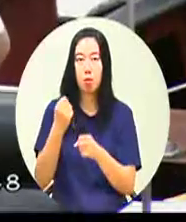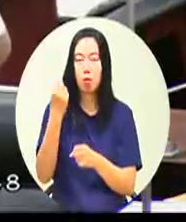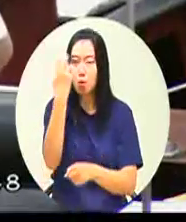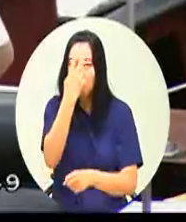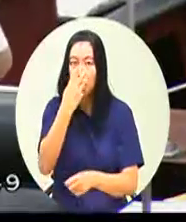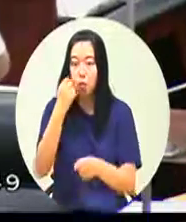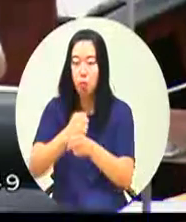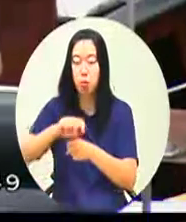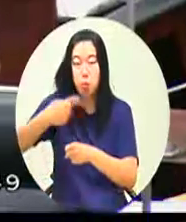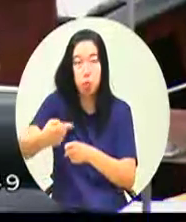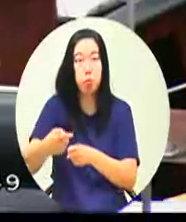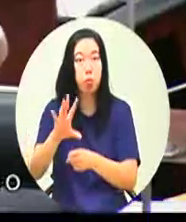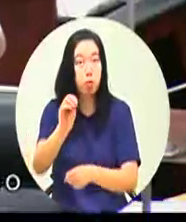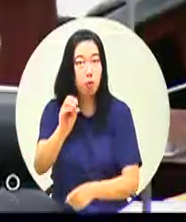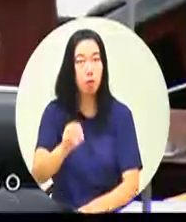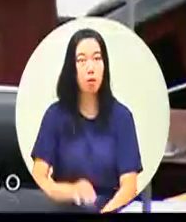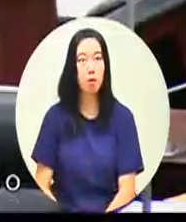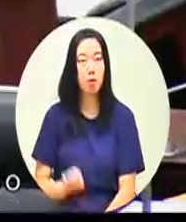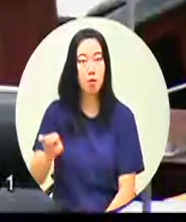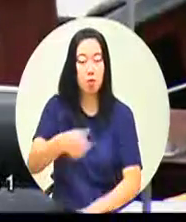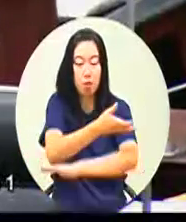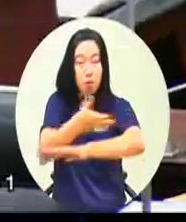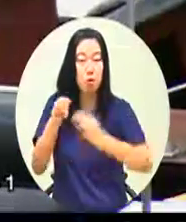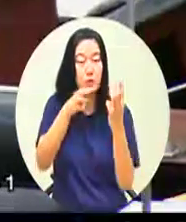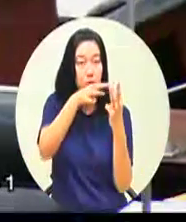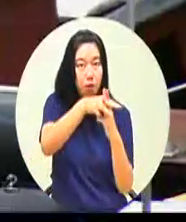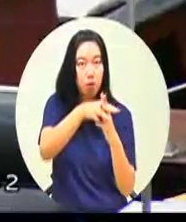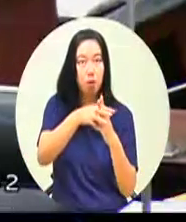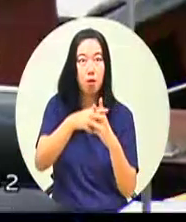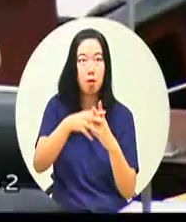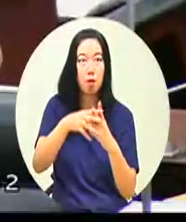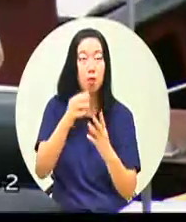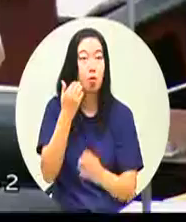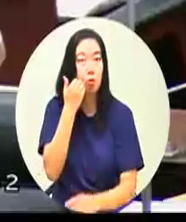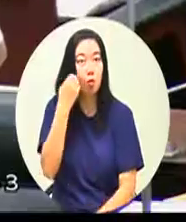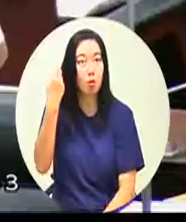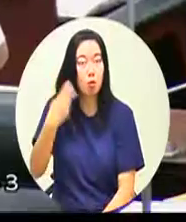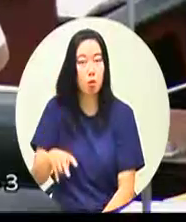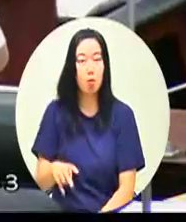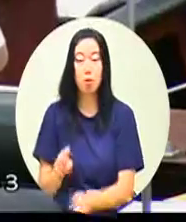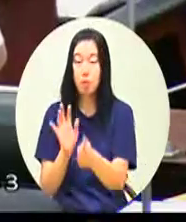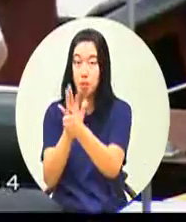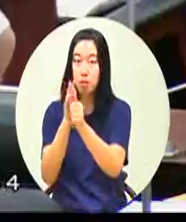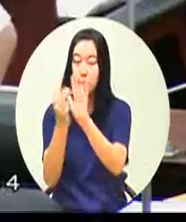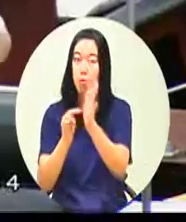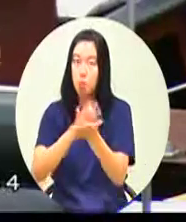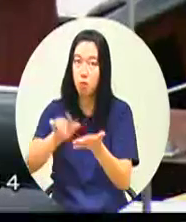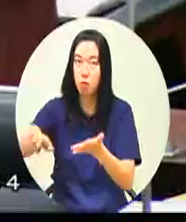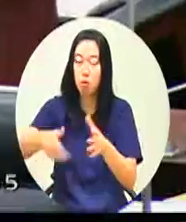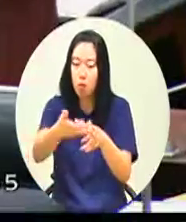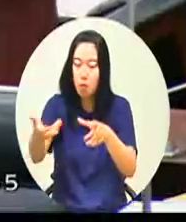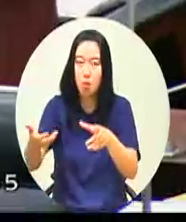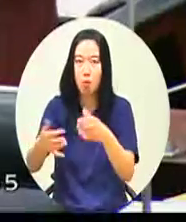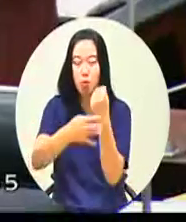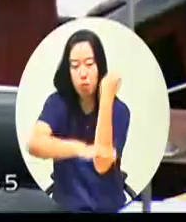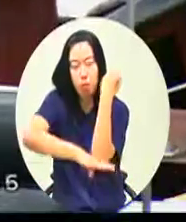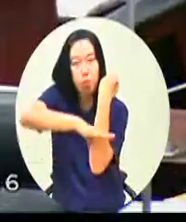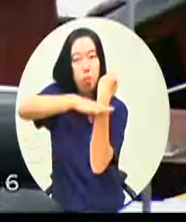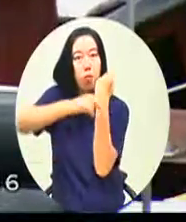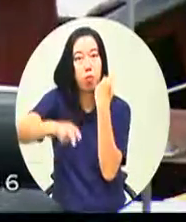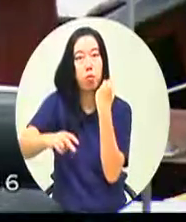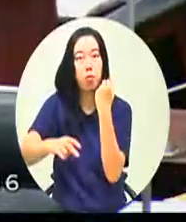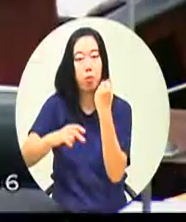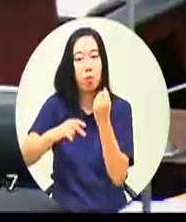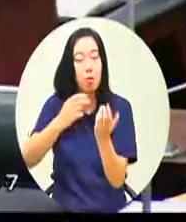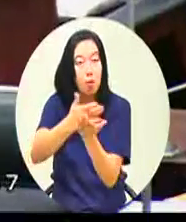知啦。吼，我是感觉溪州啦，溪州若要来解决遐饮水问题， 不是说你进